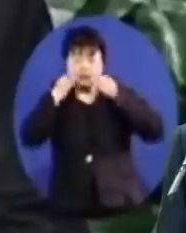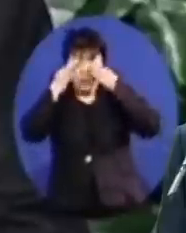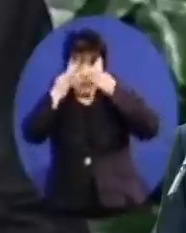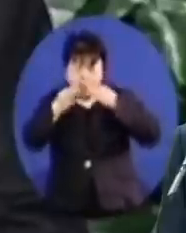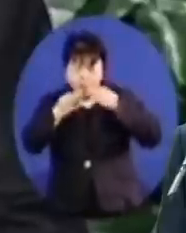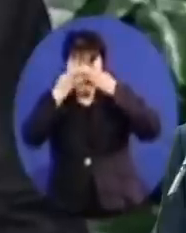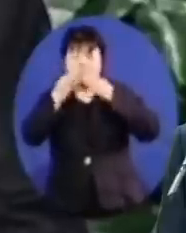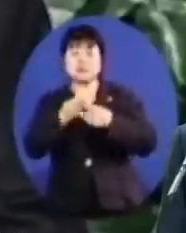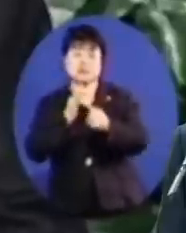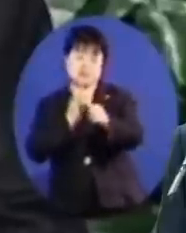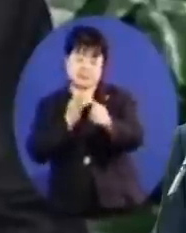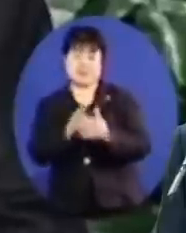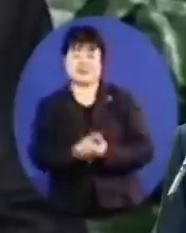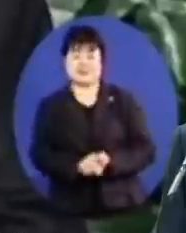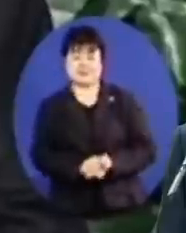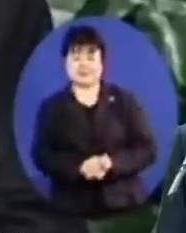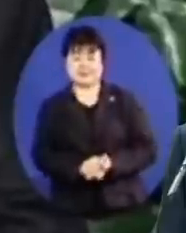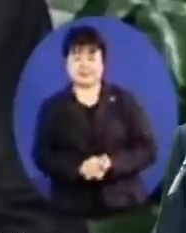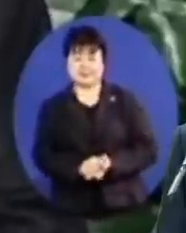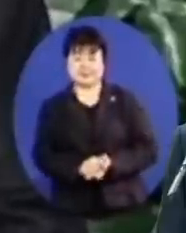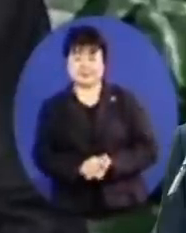살아야 되는 것입니다.